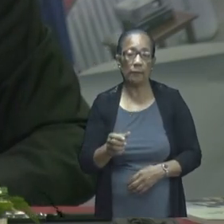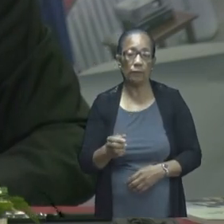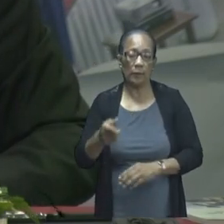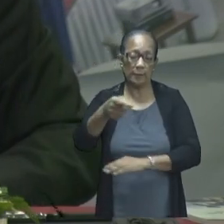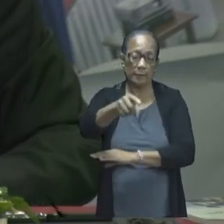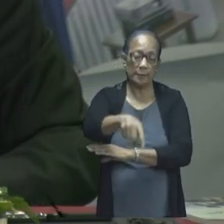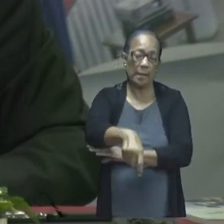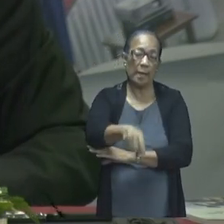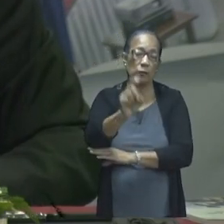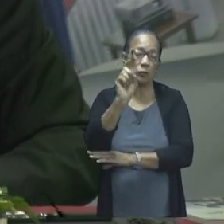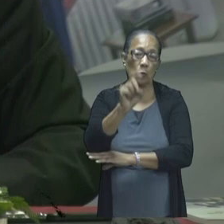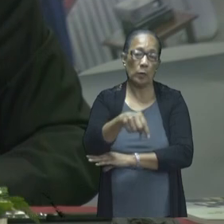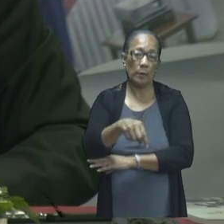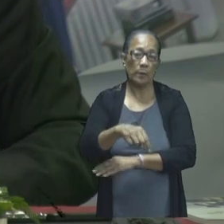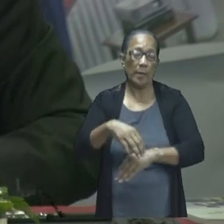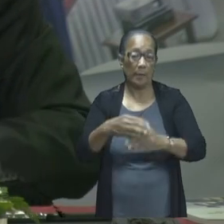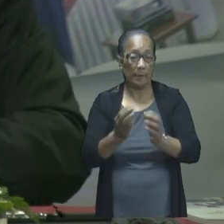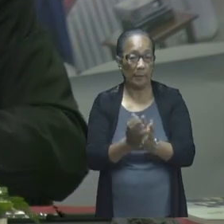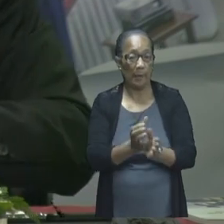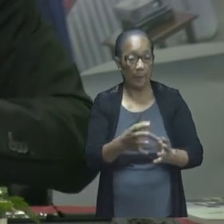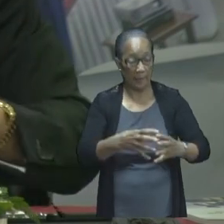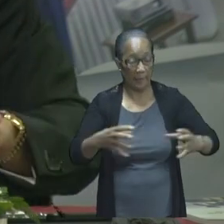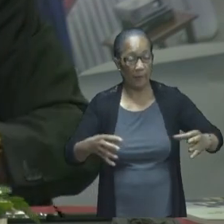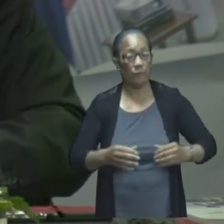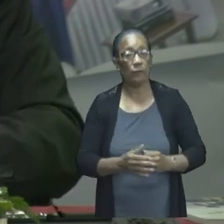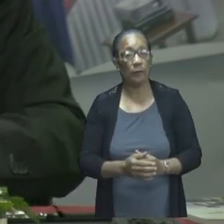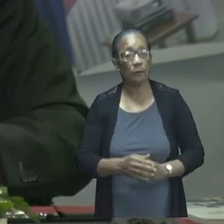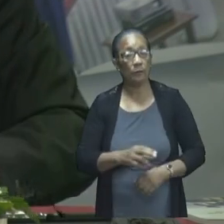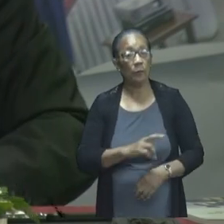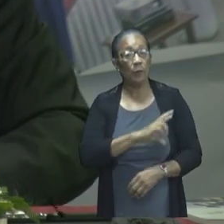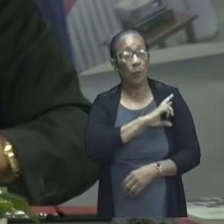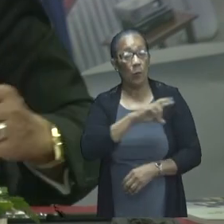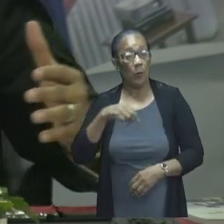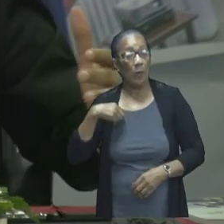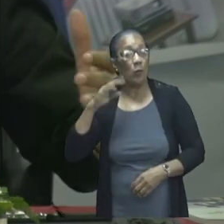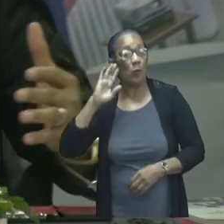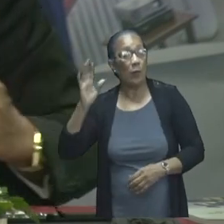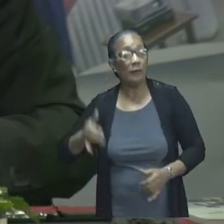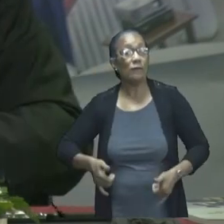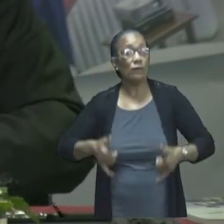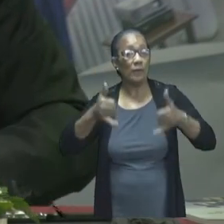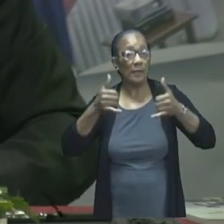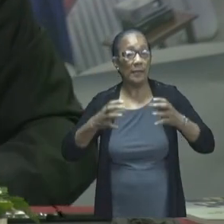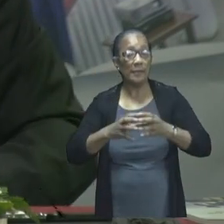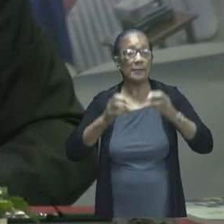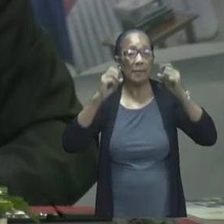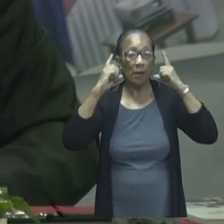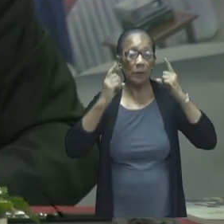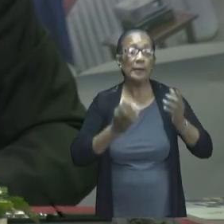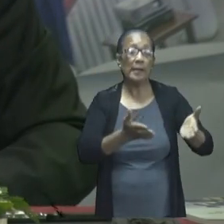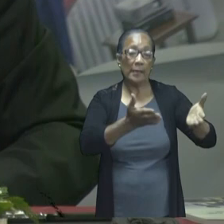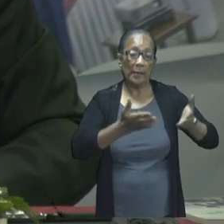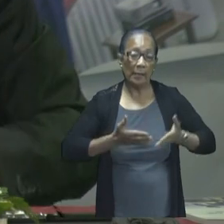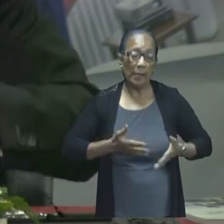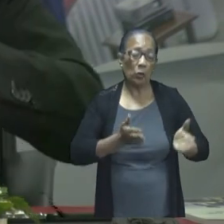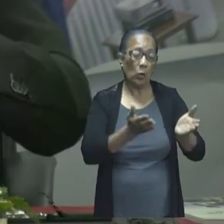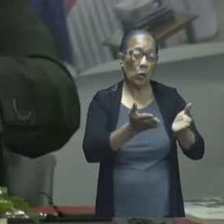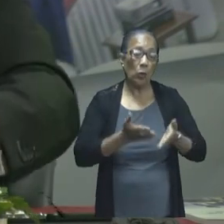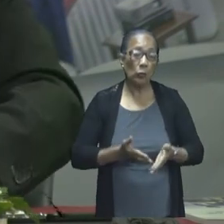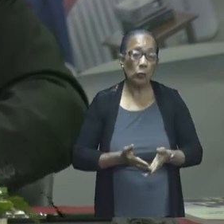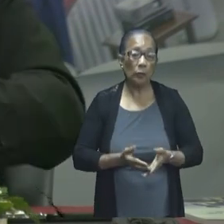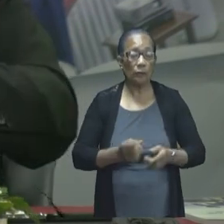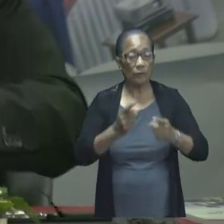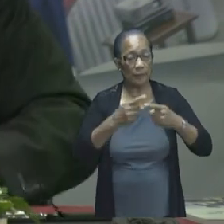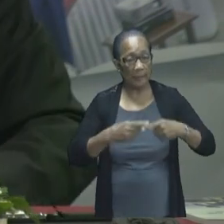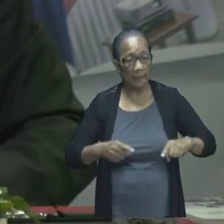bij al deze bronnen dus nogmaals we horen hier worden in de samenleving we krijgen enorm veel uitnodigen om verschillende bedrijven om te gaan